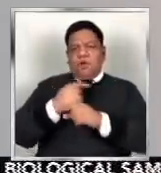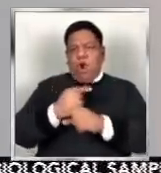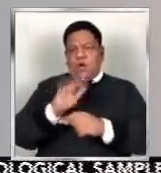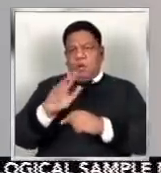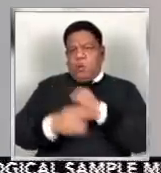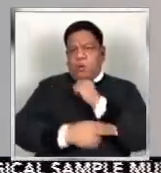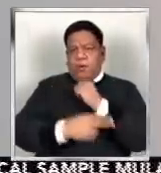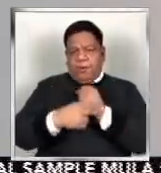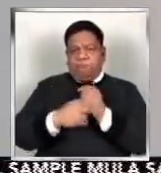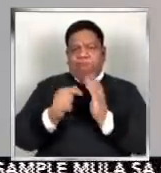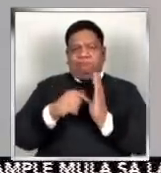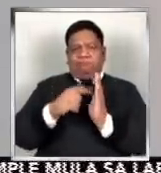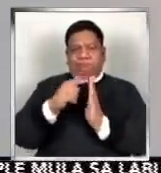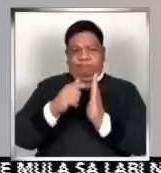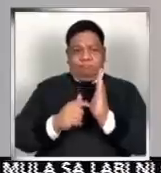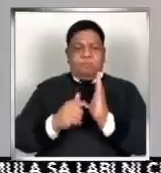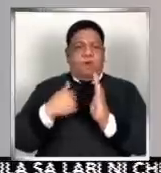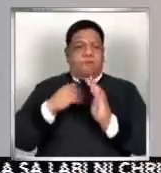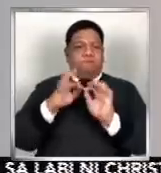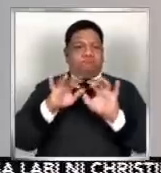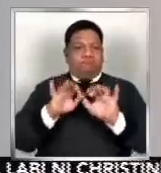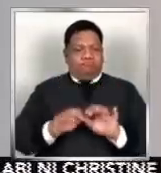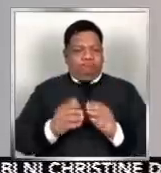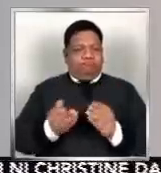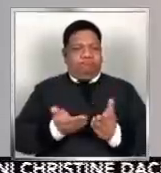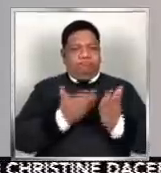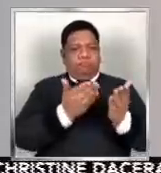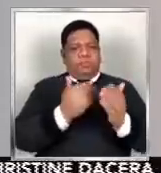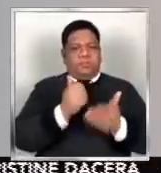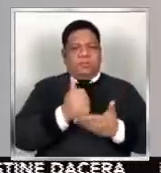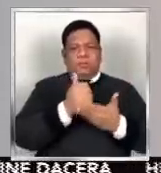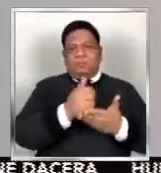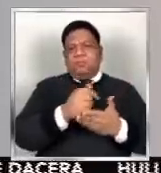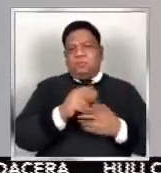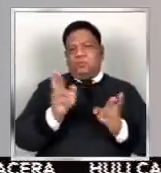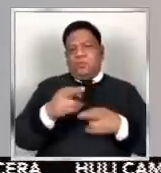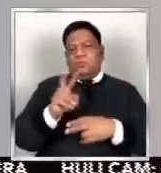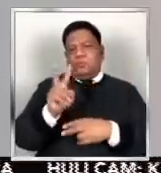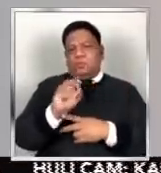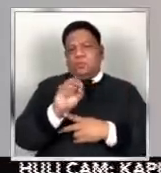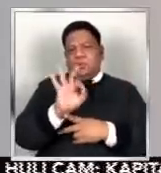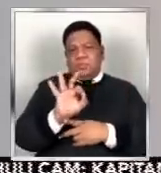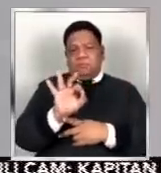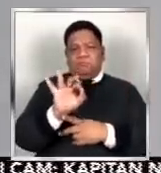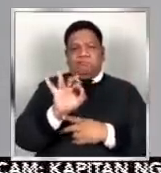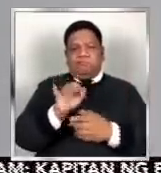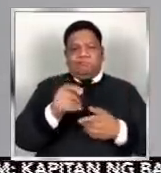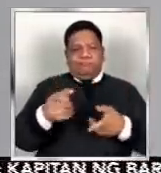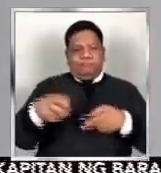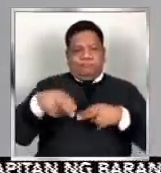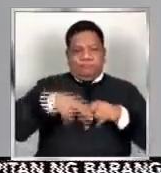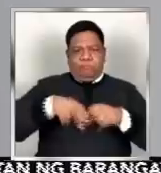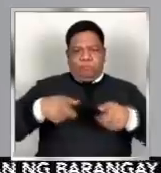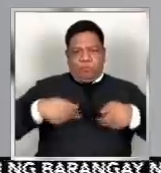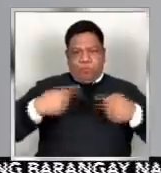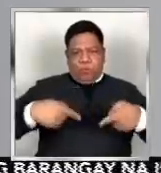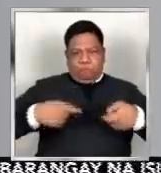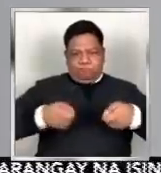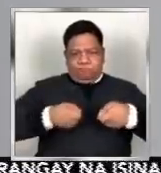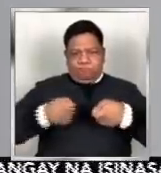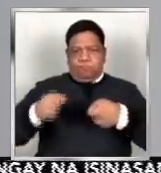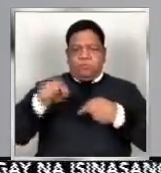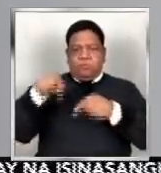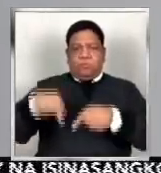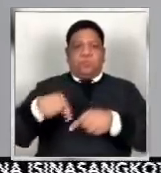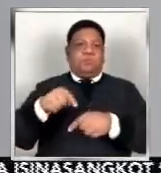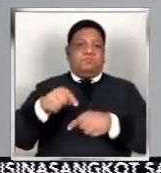Room 2209 na isakay si Christine sa wheelchair at ibaba sa basement ng hotel. Sabi ng gwardiya, maayos